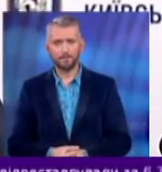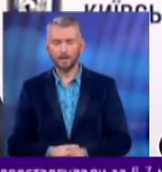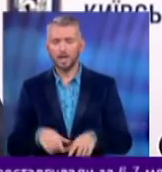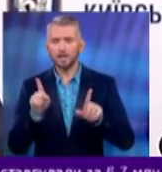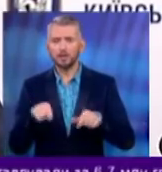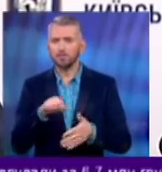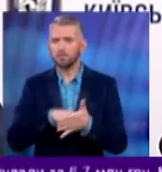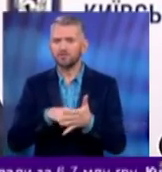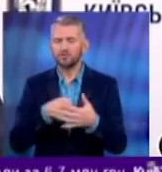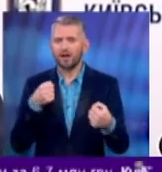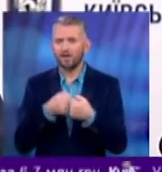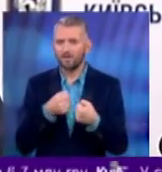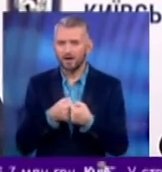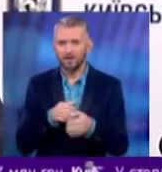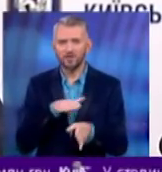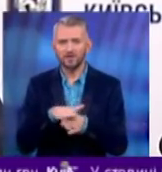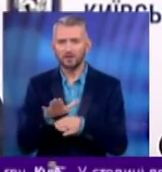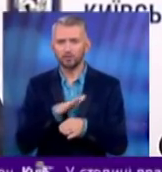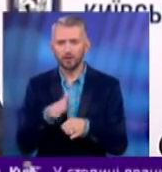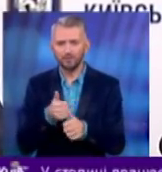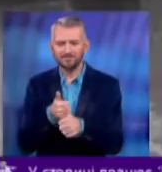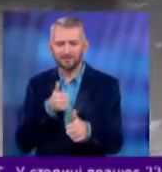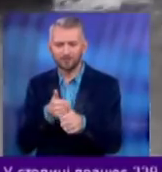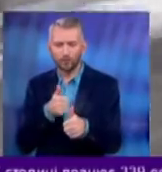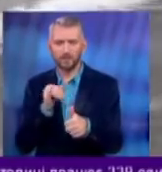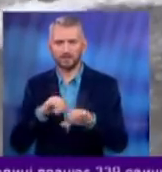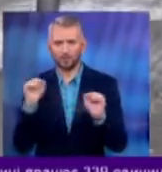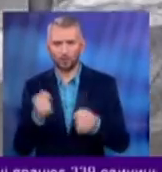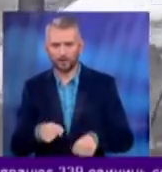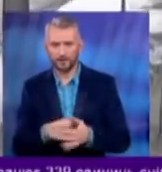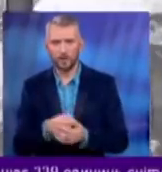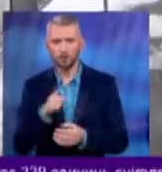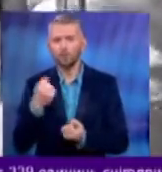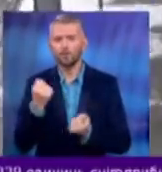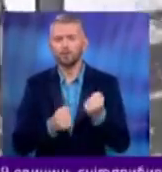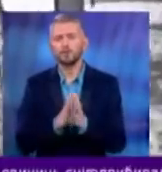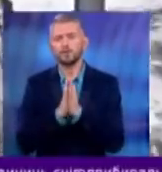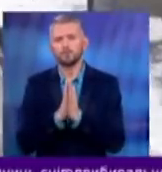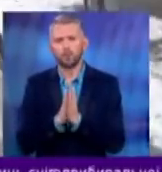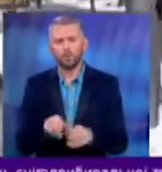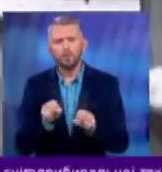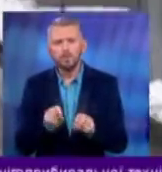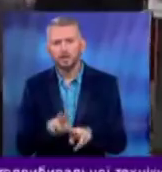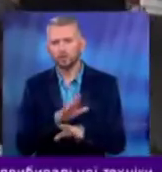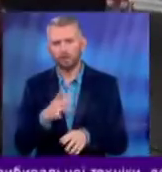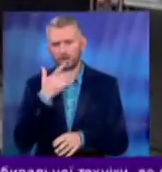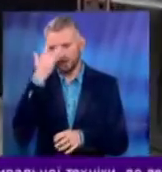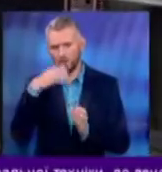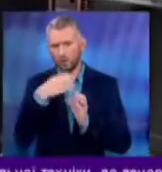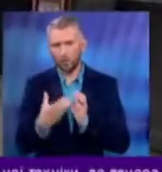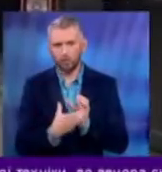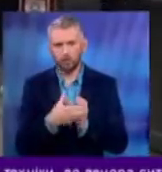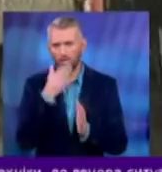Также причина аварии – это несоблюдение дистанции скоростного режима. А тому водіїв закликають не ризикувати на літній гумі та не